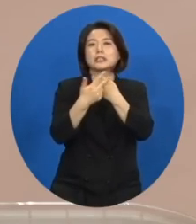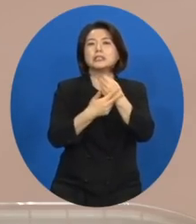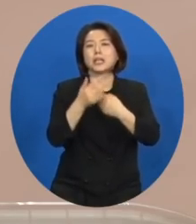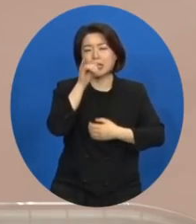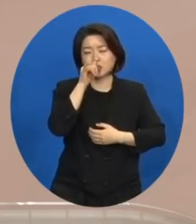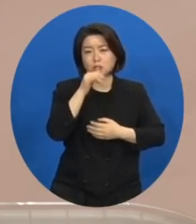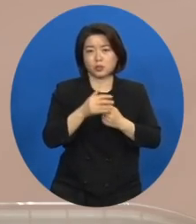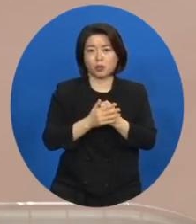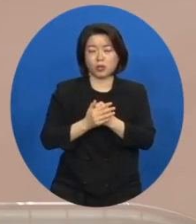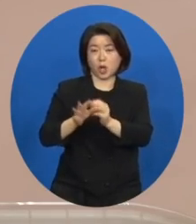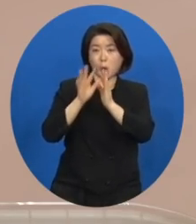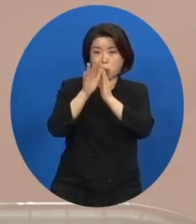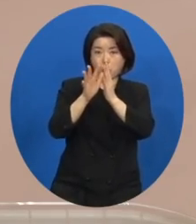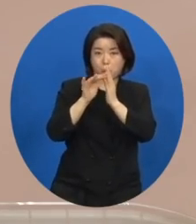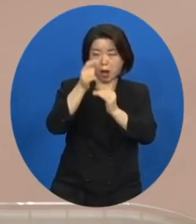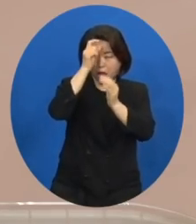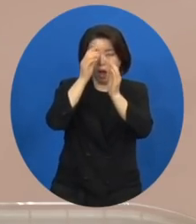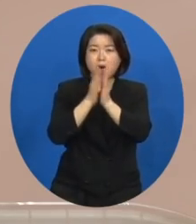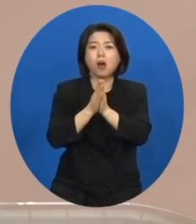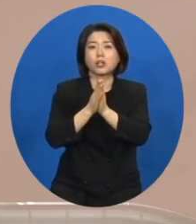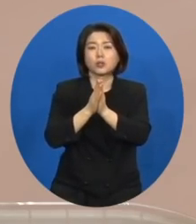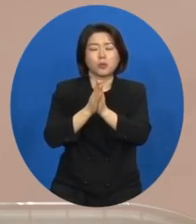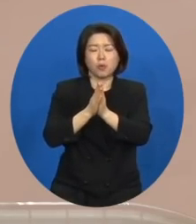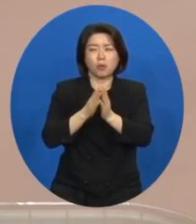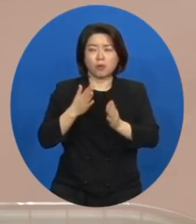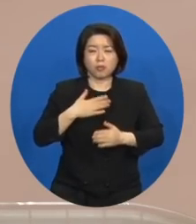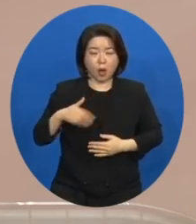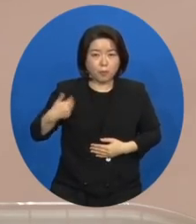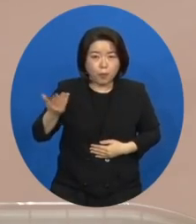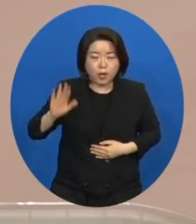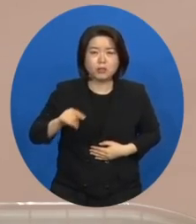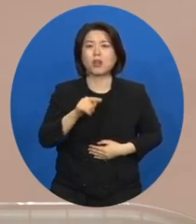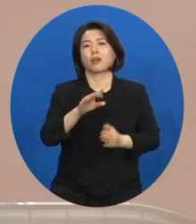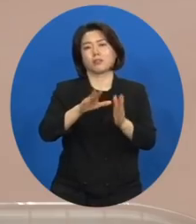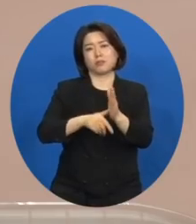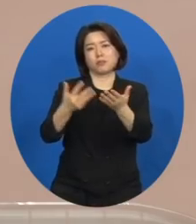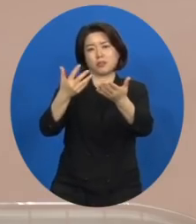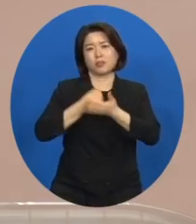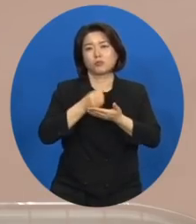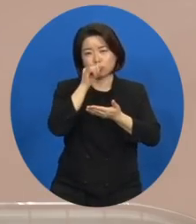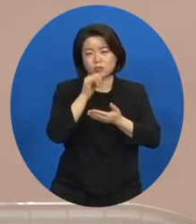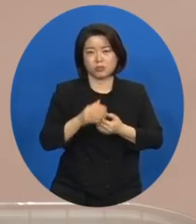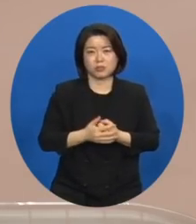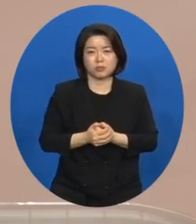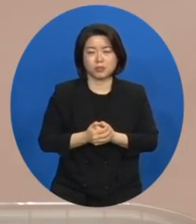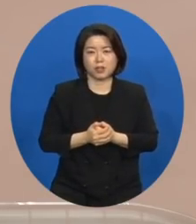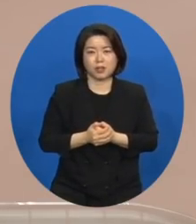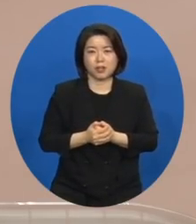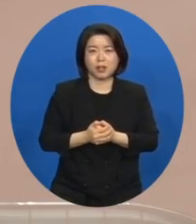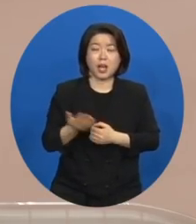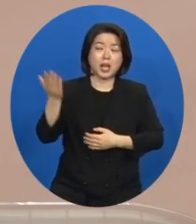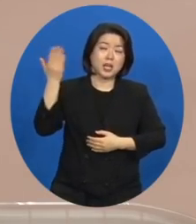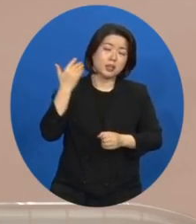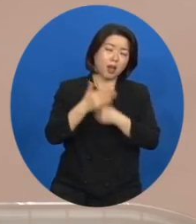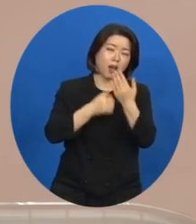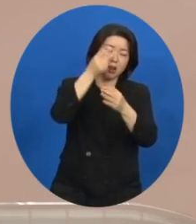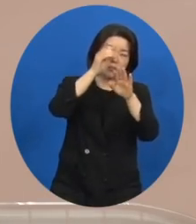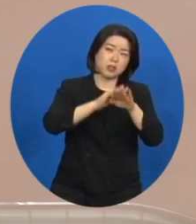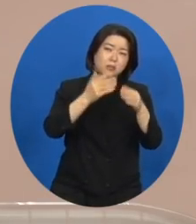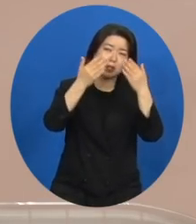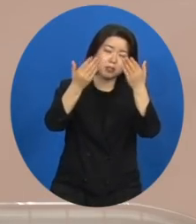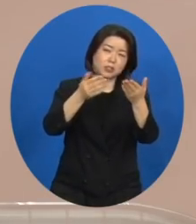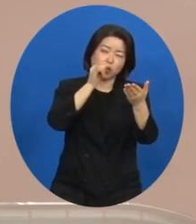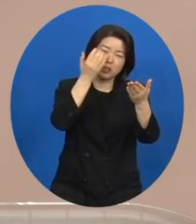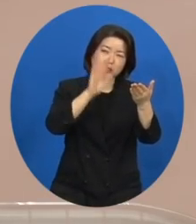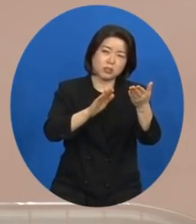기도를 하려면 저녁이 들고 뺐어요 근데 가장 큰 가는 뭔지 아십니까 하나님의 그동안 예배를 하긴 했지만 원망 을 다해서